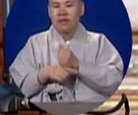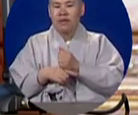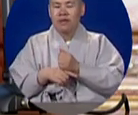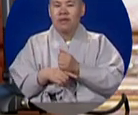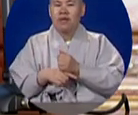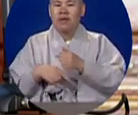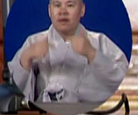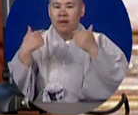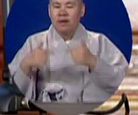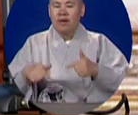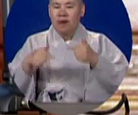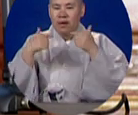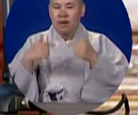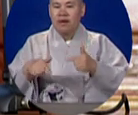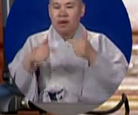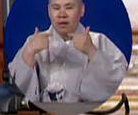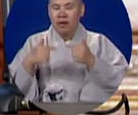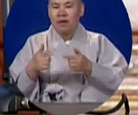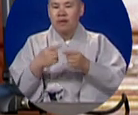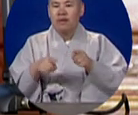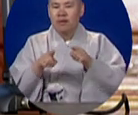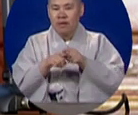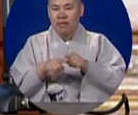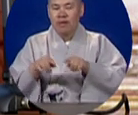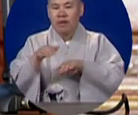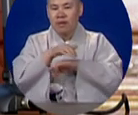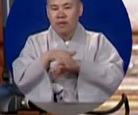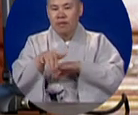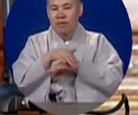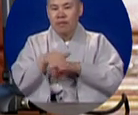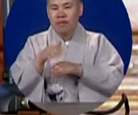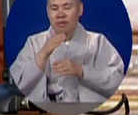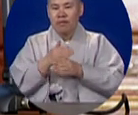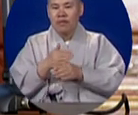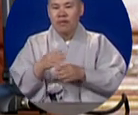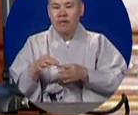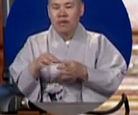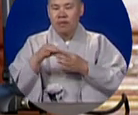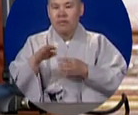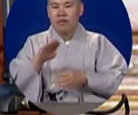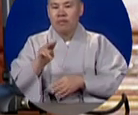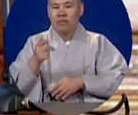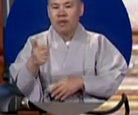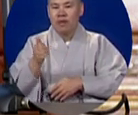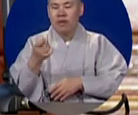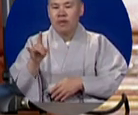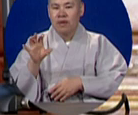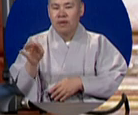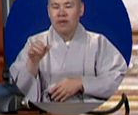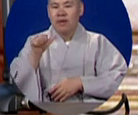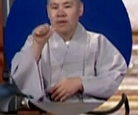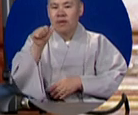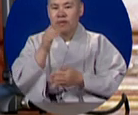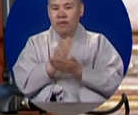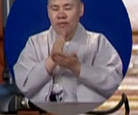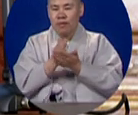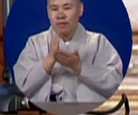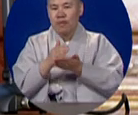항상 깨 있어요 그게 제일 먼저 나오는 게 변행입니다 변행에 다섯 가지가 있거든요